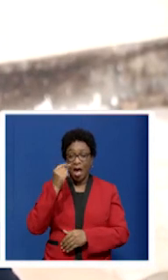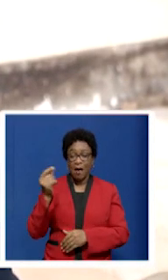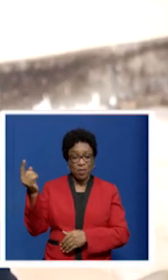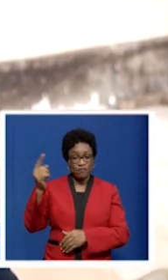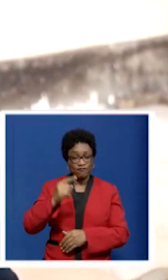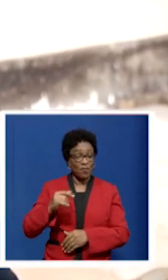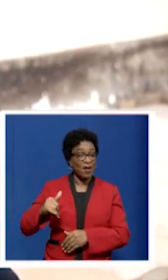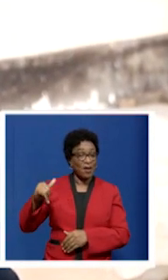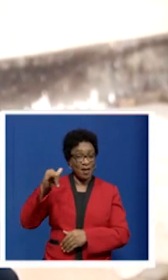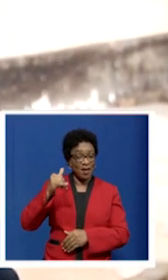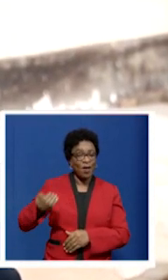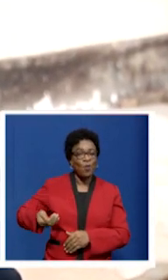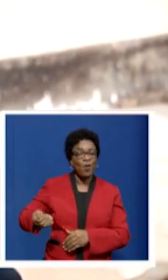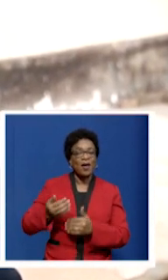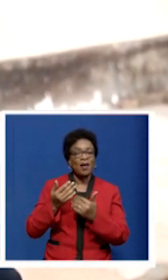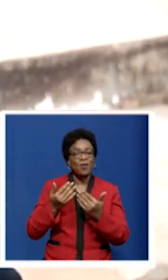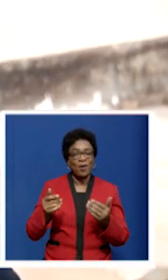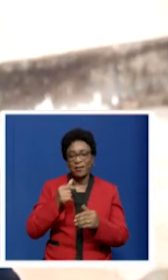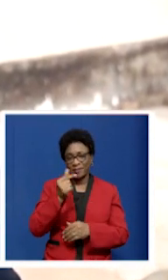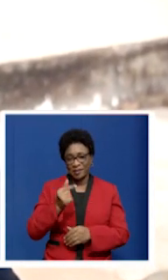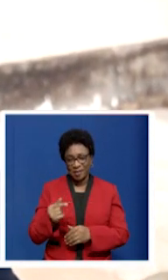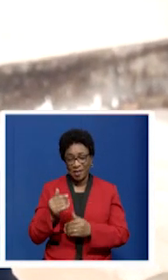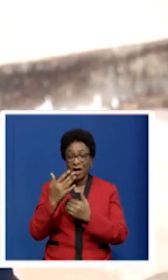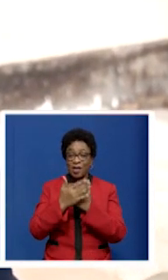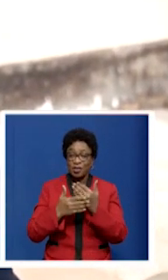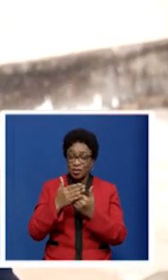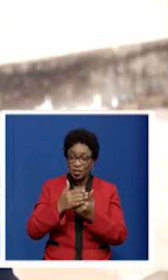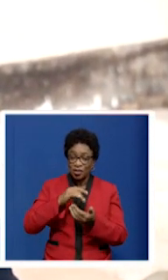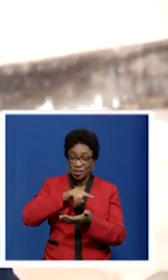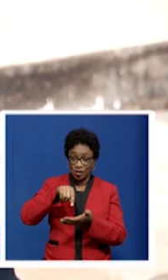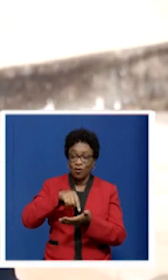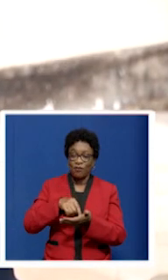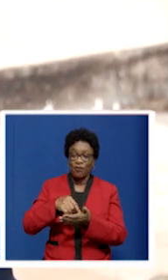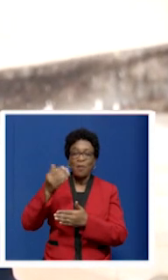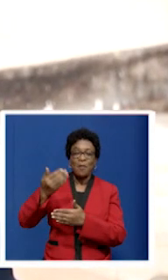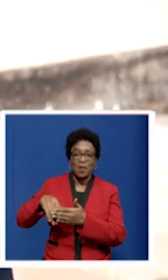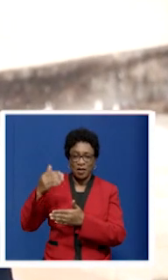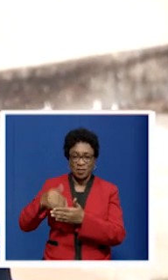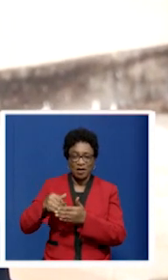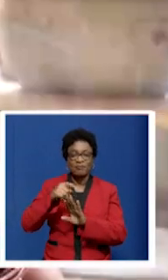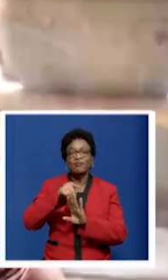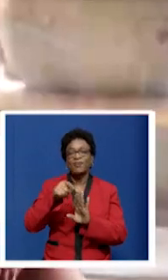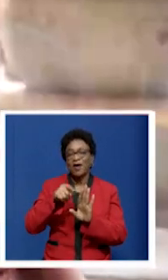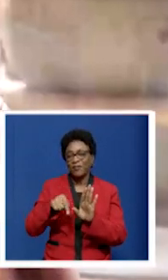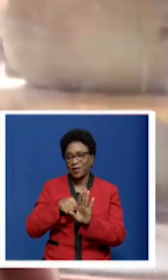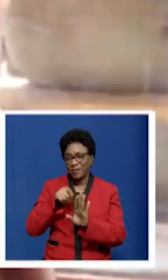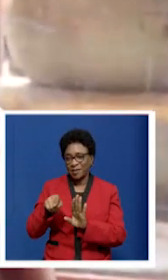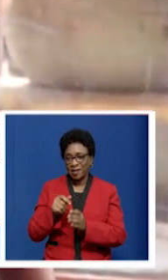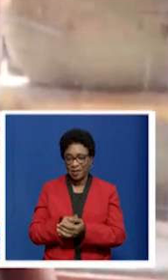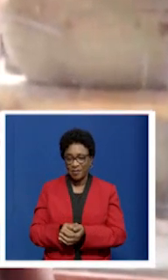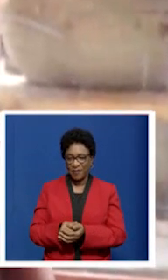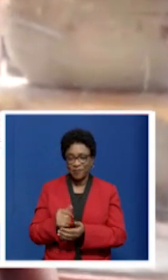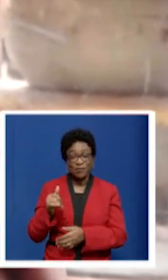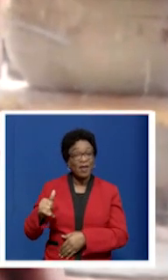wageni Wengi na Tanzania itakuwa ni nchi ambayo naweza kusema ni kitovu Cha biashara kwa East Africa Kuja kwa hii